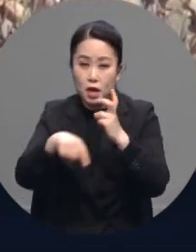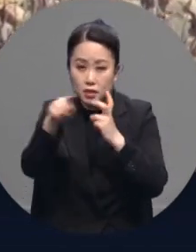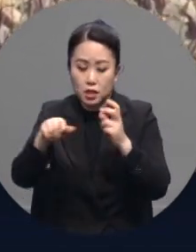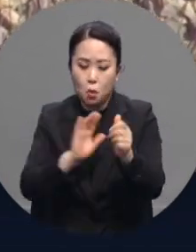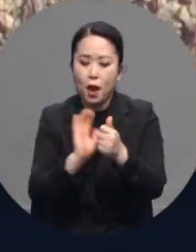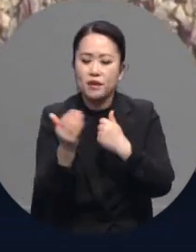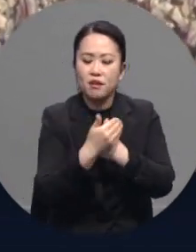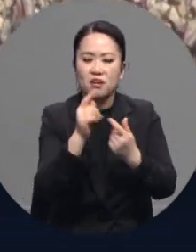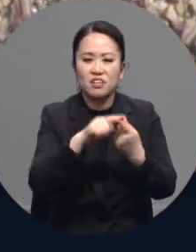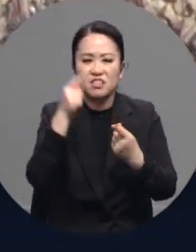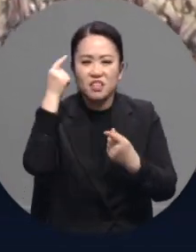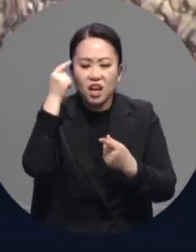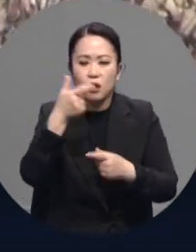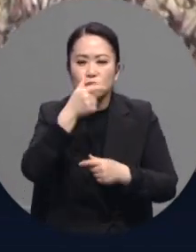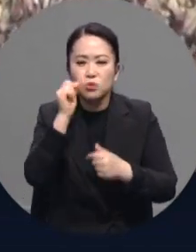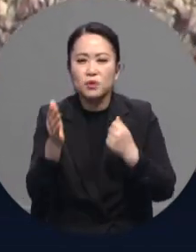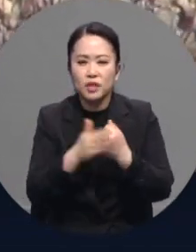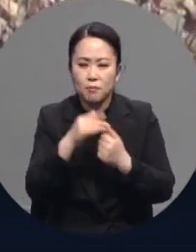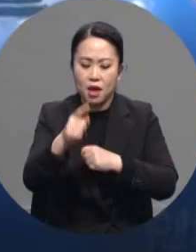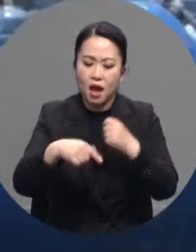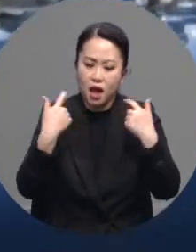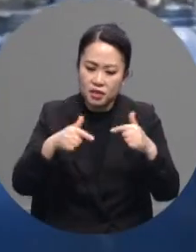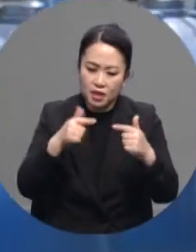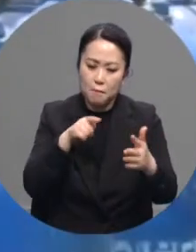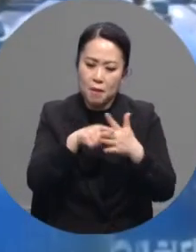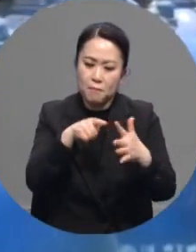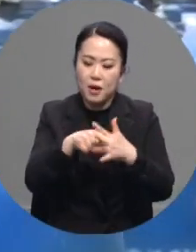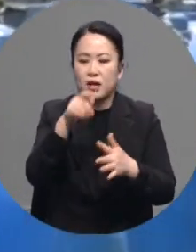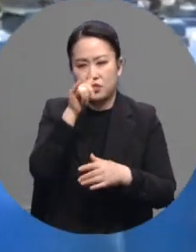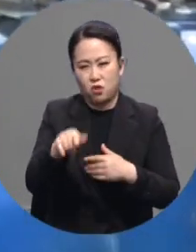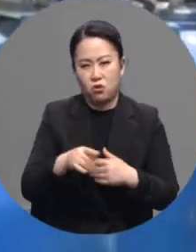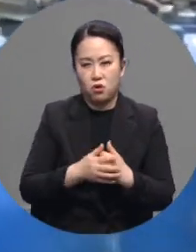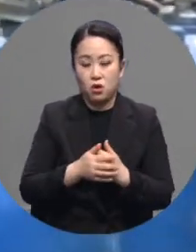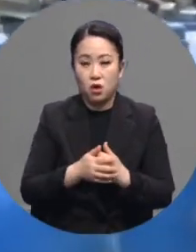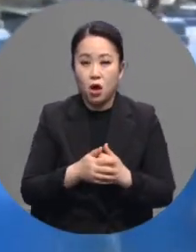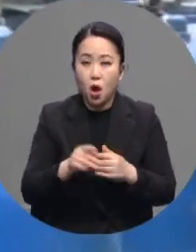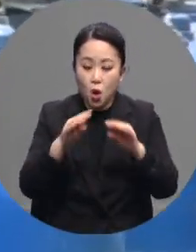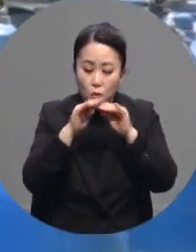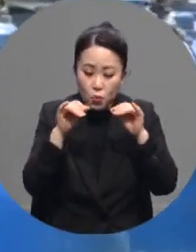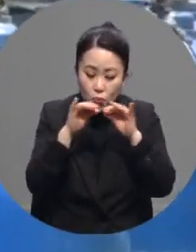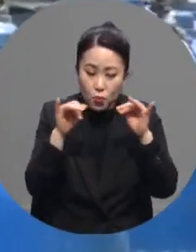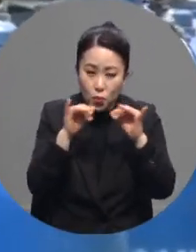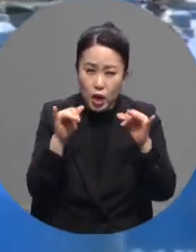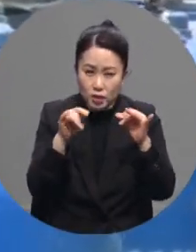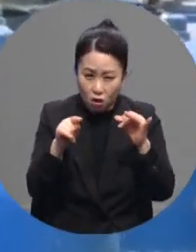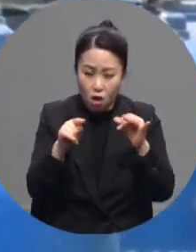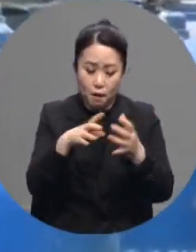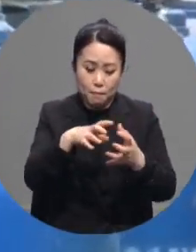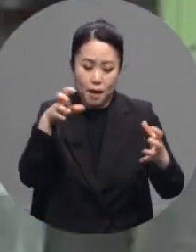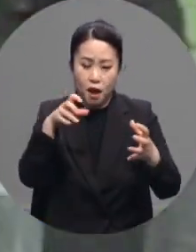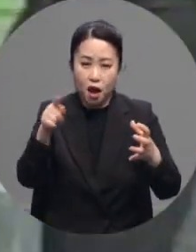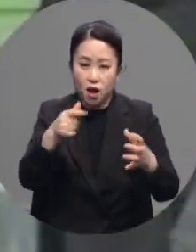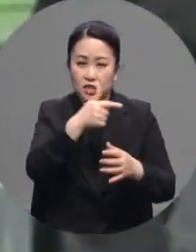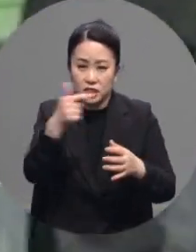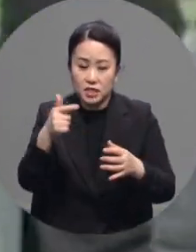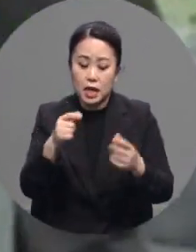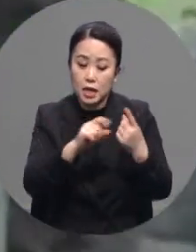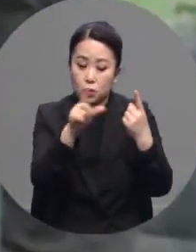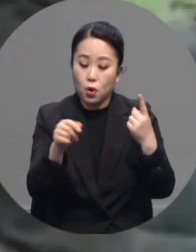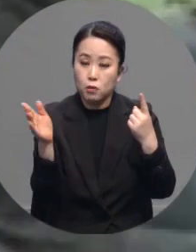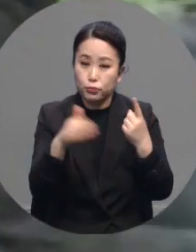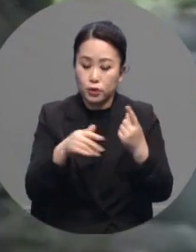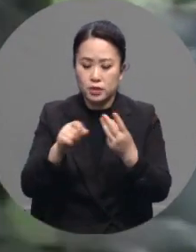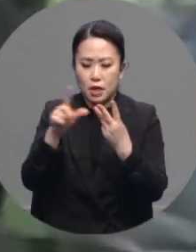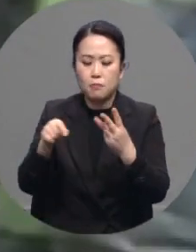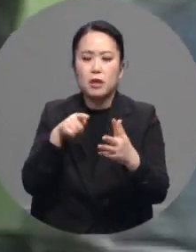부족해서 해마다 적발되는 그런 사례가 있습니다. 모두 미세, 초미세먼지 농도가 높았던 지난 1월부터 3월